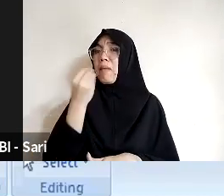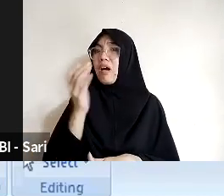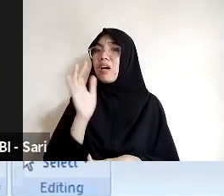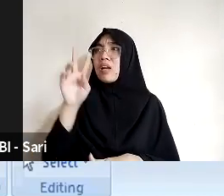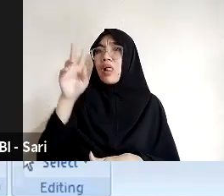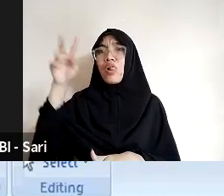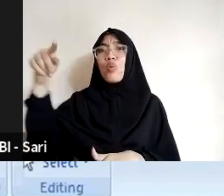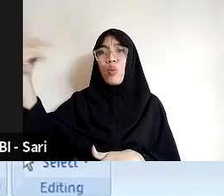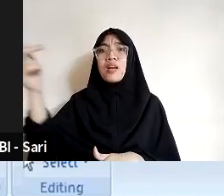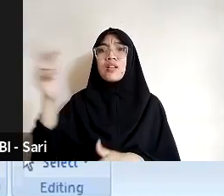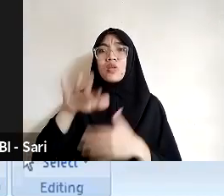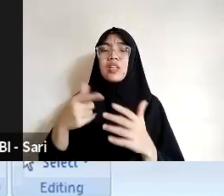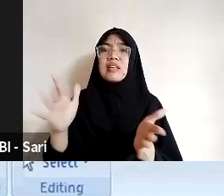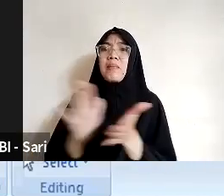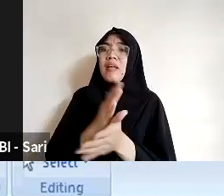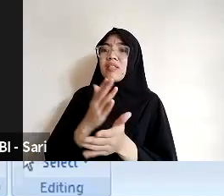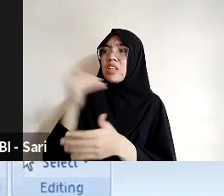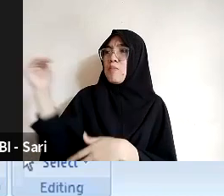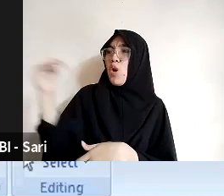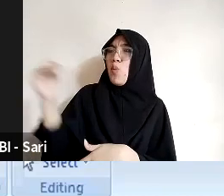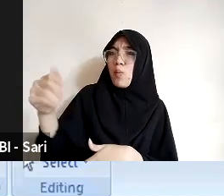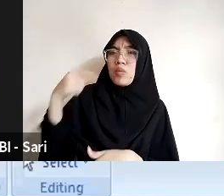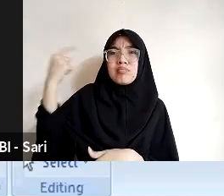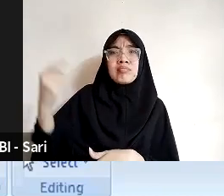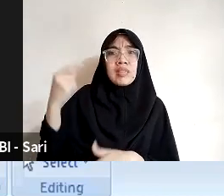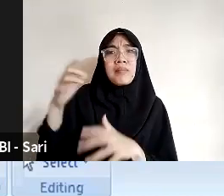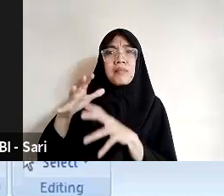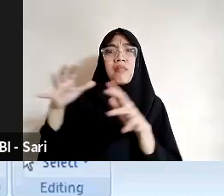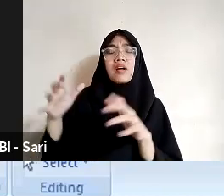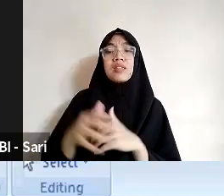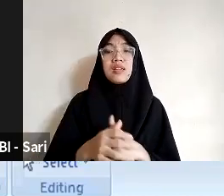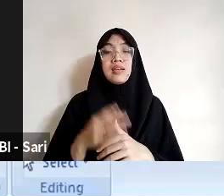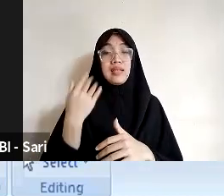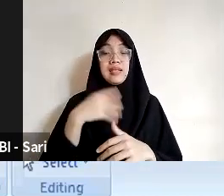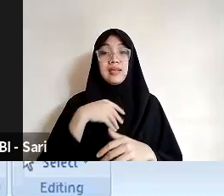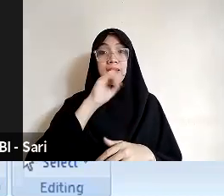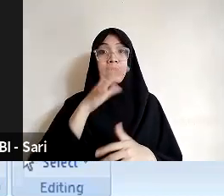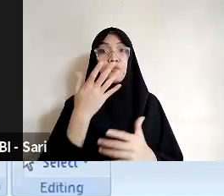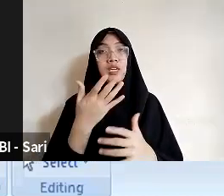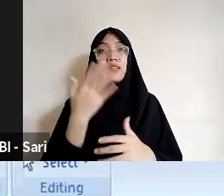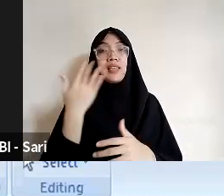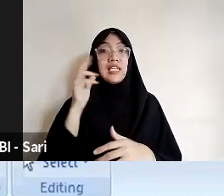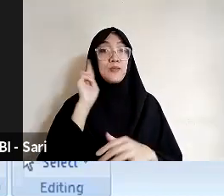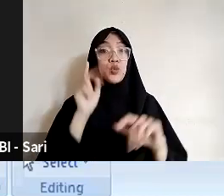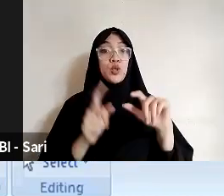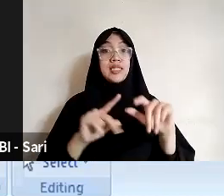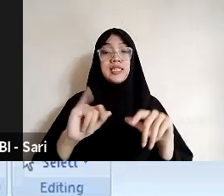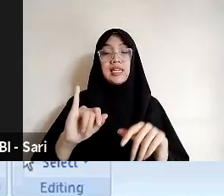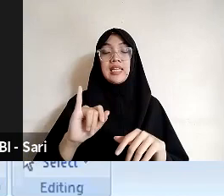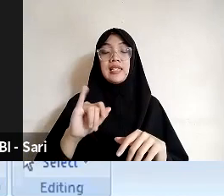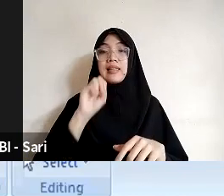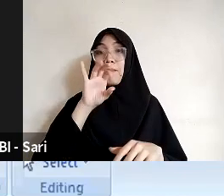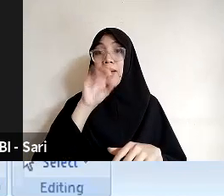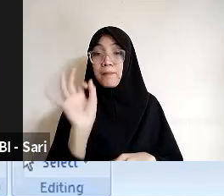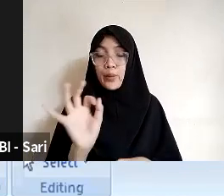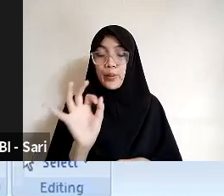untuk membuka peluang impor. Nah, saya mengambil beberapa poin yang tadi belum sempat disampaikan oleh Bu Sri Adiningsih. Ini